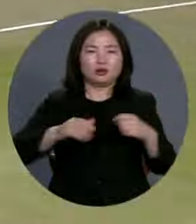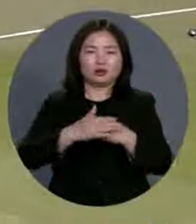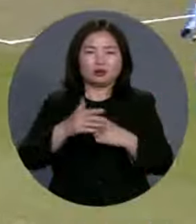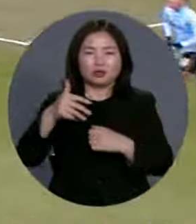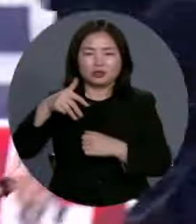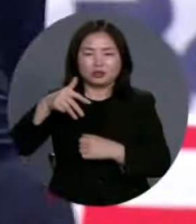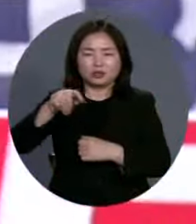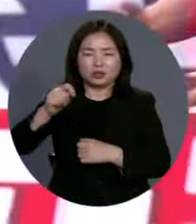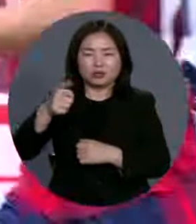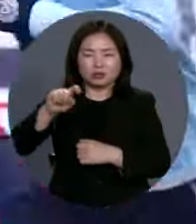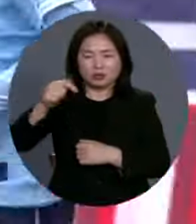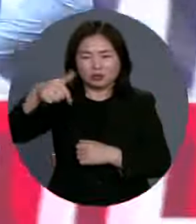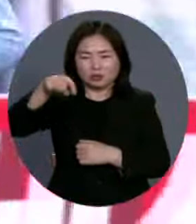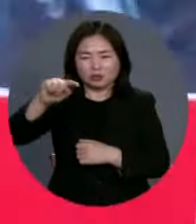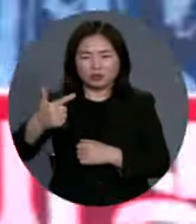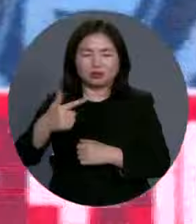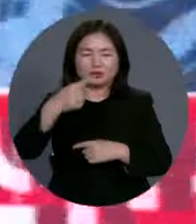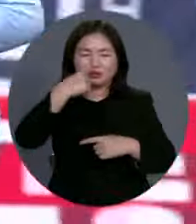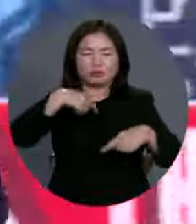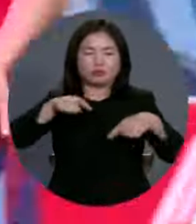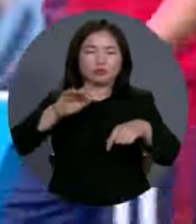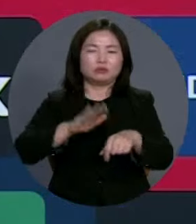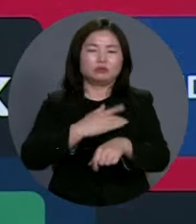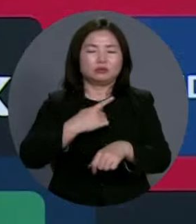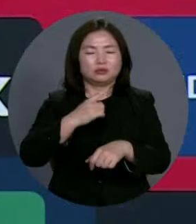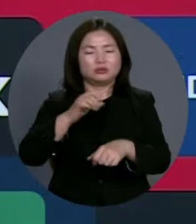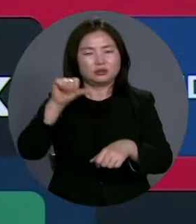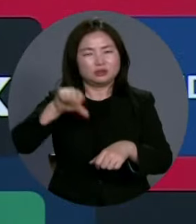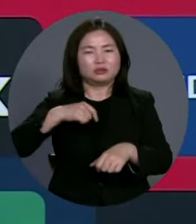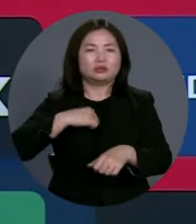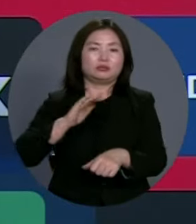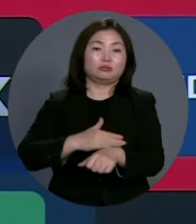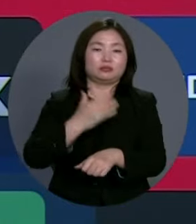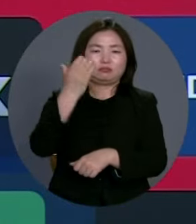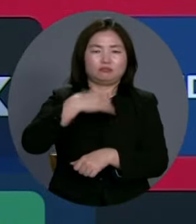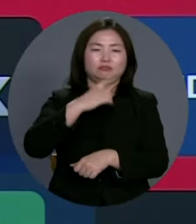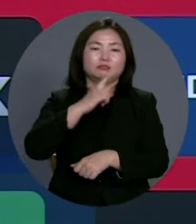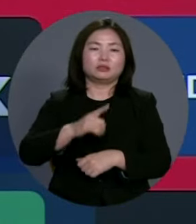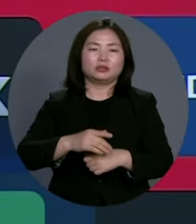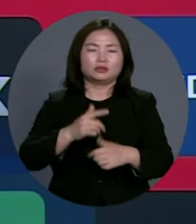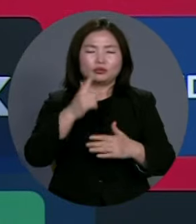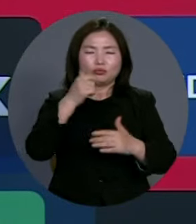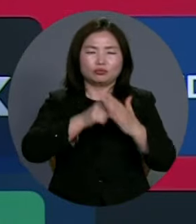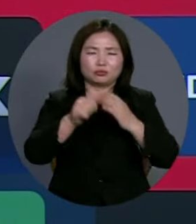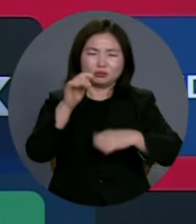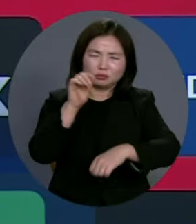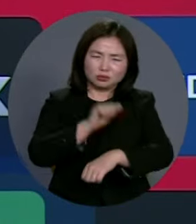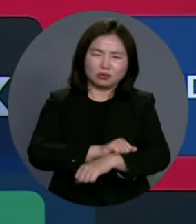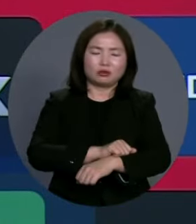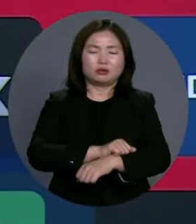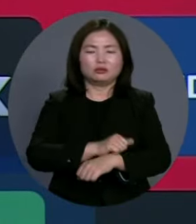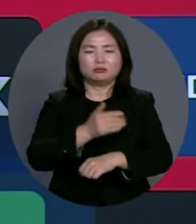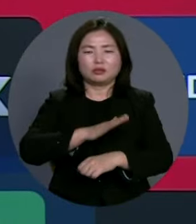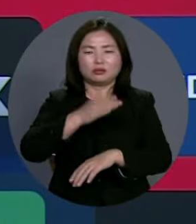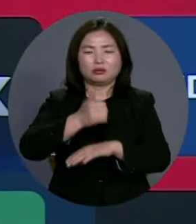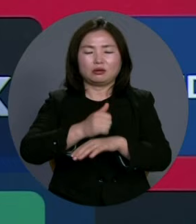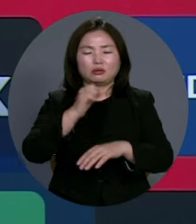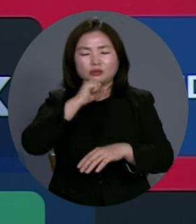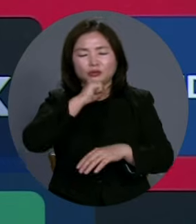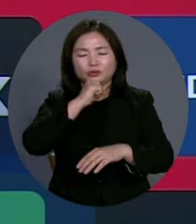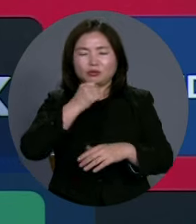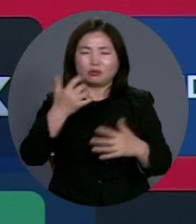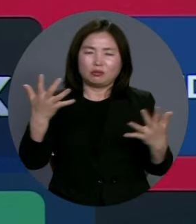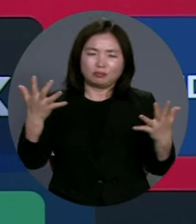감독은 패배의 책임을 본인에게 돌렸습니다. 선수들 정말 열심히 잘해줬는데 결과를 못 갖고 온